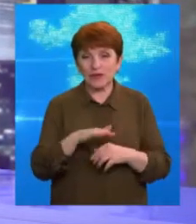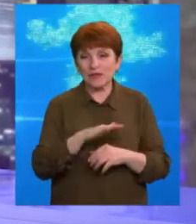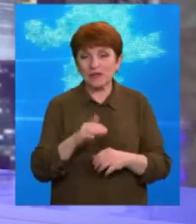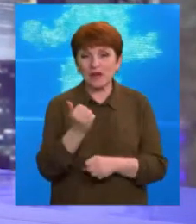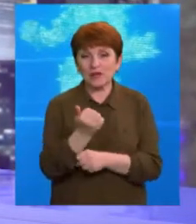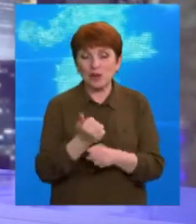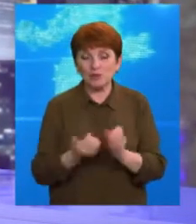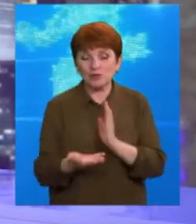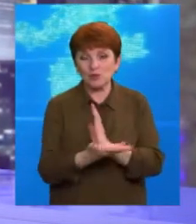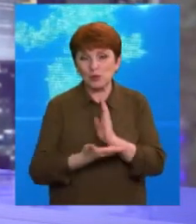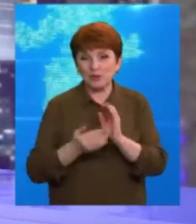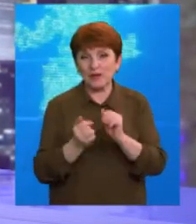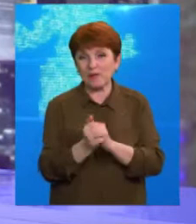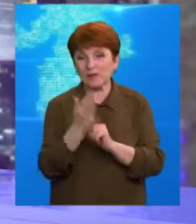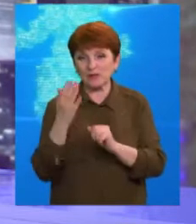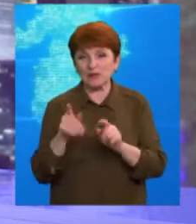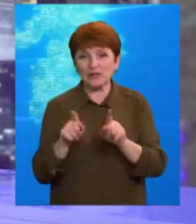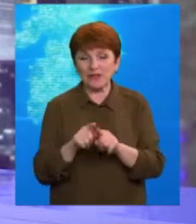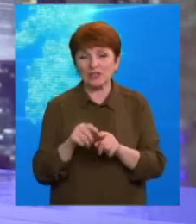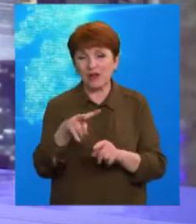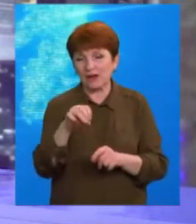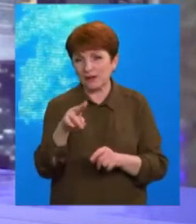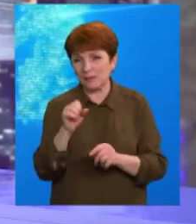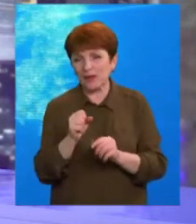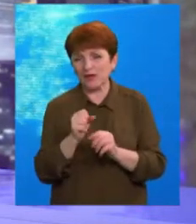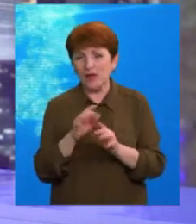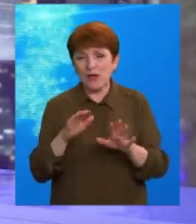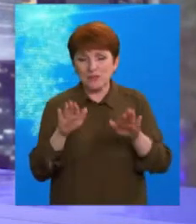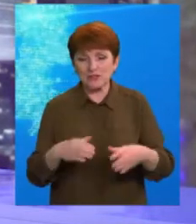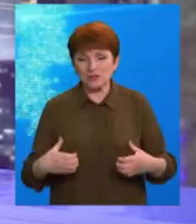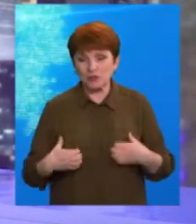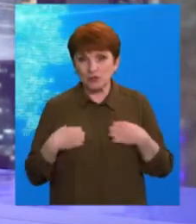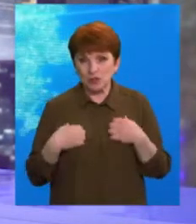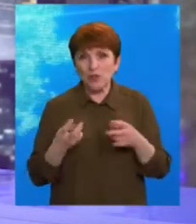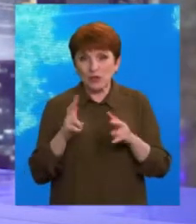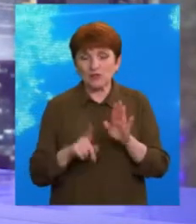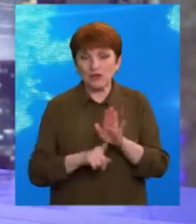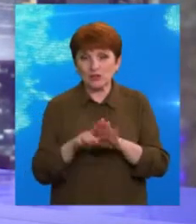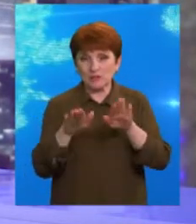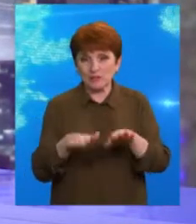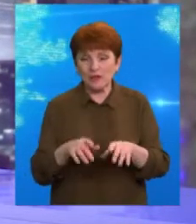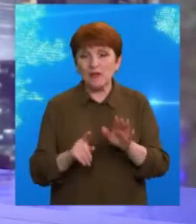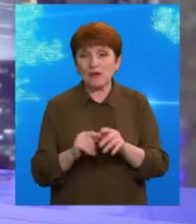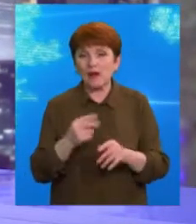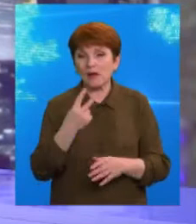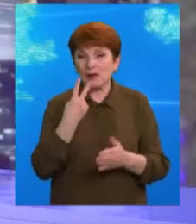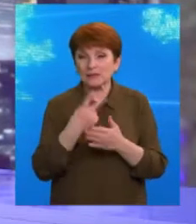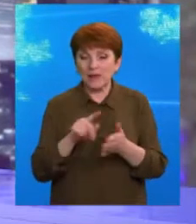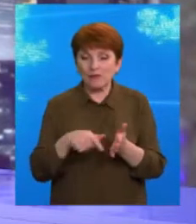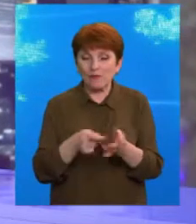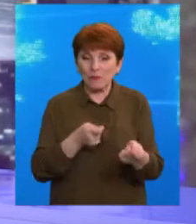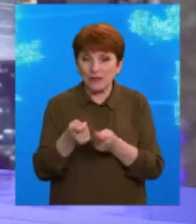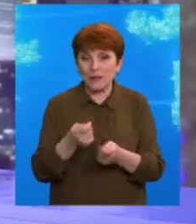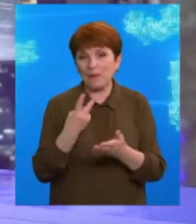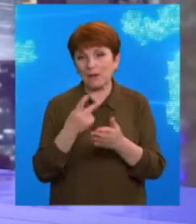срубили березы и ивы, также липы. Местные пришли в ужас и вышли спасать зеленое насаждение. Как отреагировали в мэрии, в